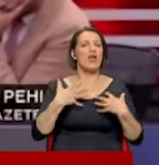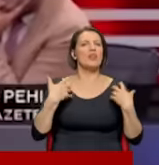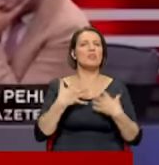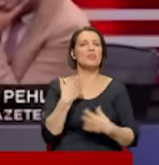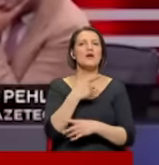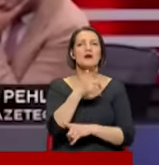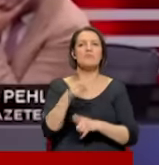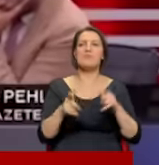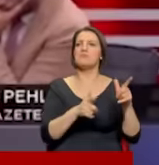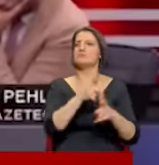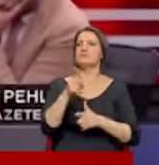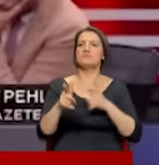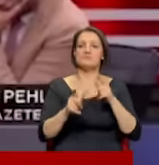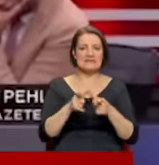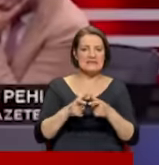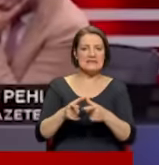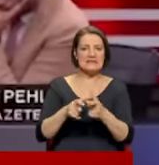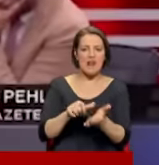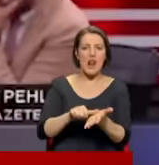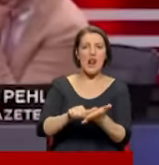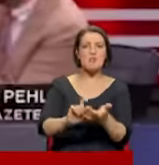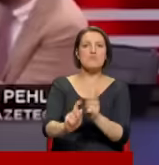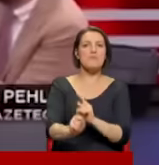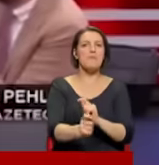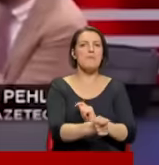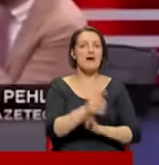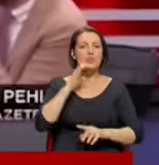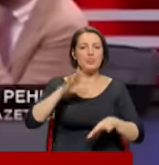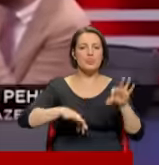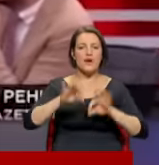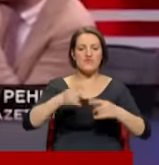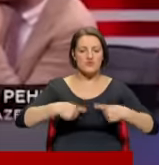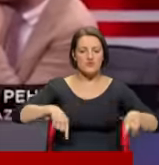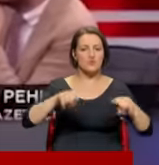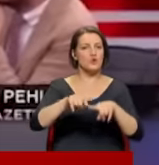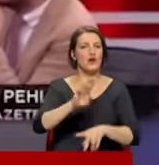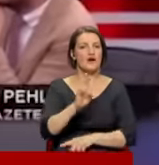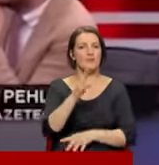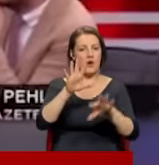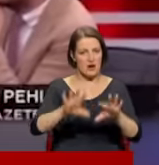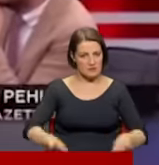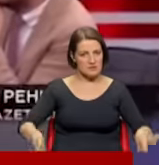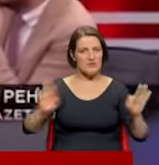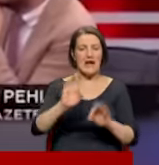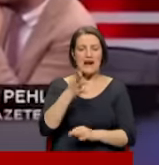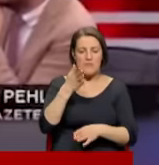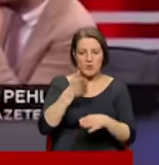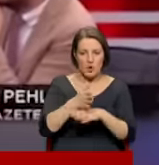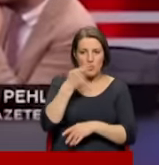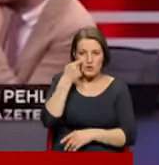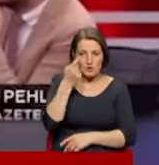kayıtlarını içeren disklerin tamamı değiştirilmiş. Teftiş kurulu bu konuda rapor hazırlayacak. Hazırlanan rapor doğrultusunda